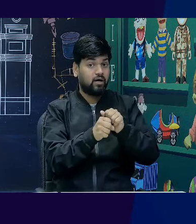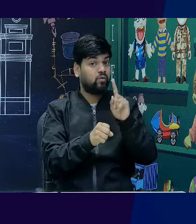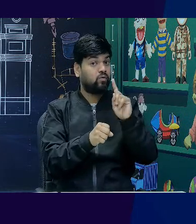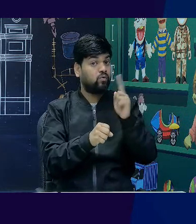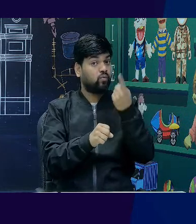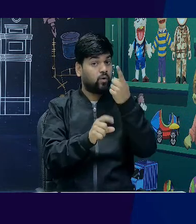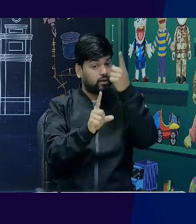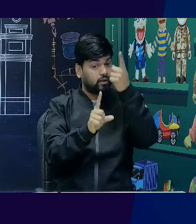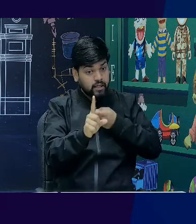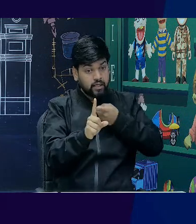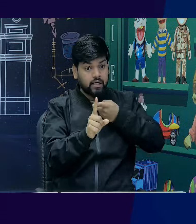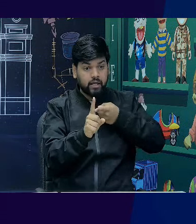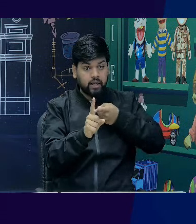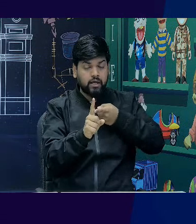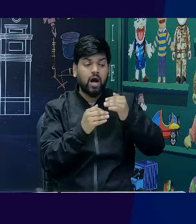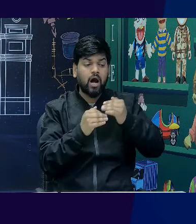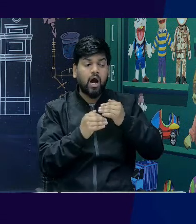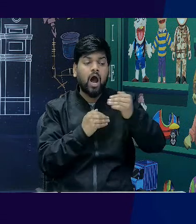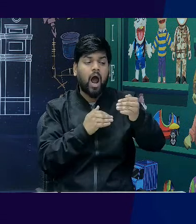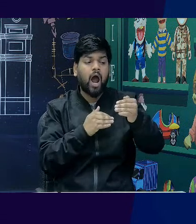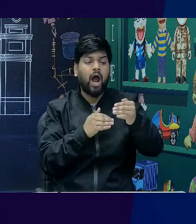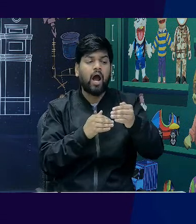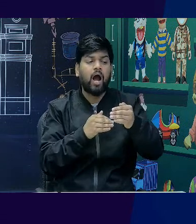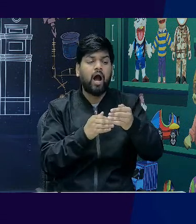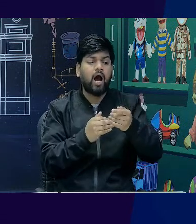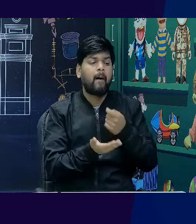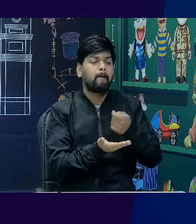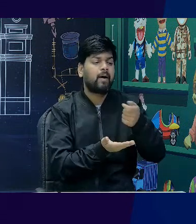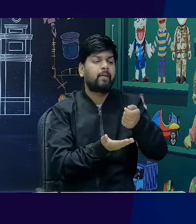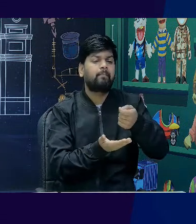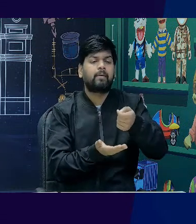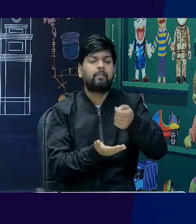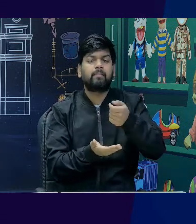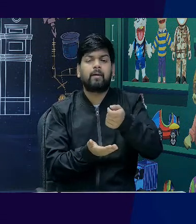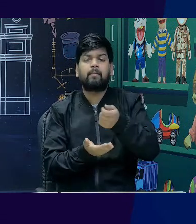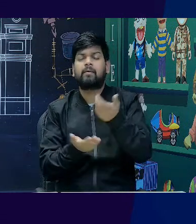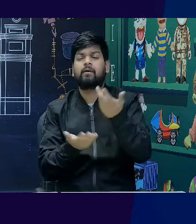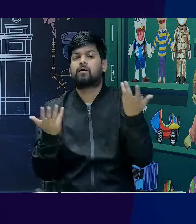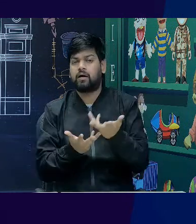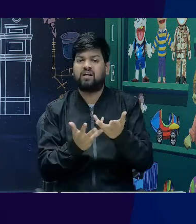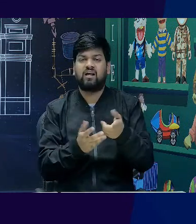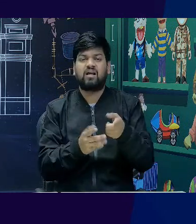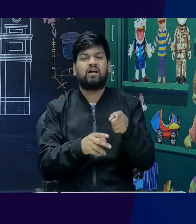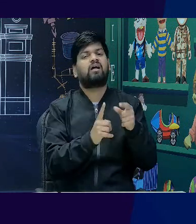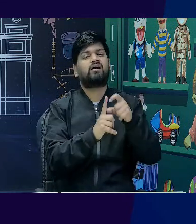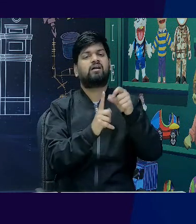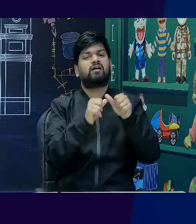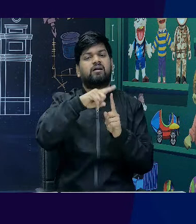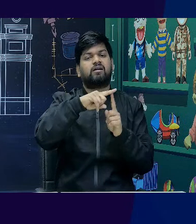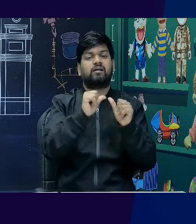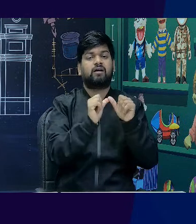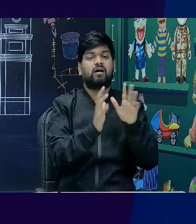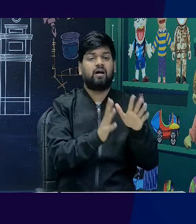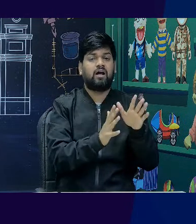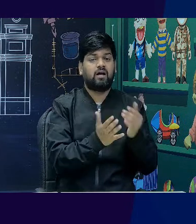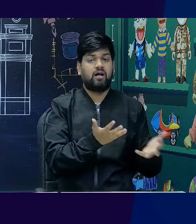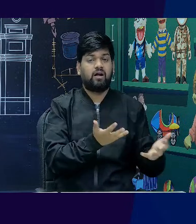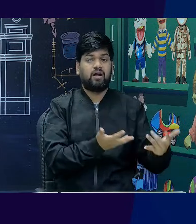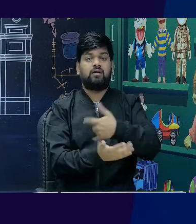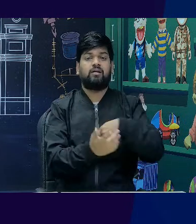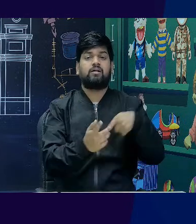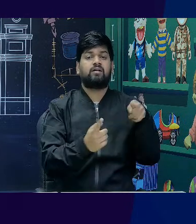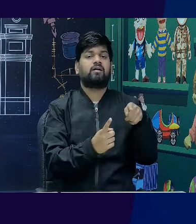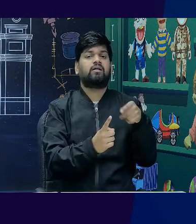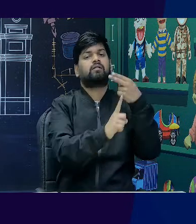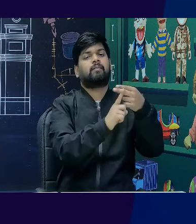ने क्या सोचा कि वो कितना खर्च करे और कितना कमाए for the benefit of the